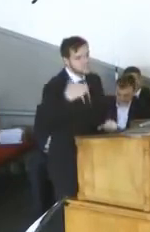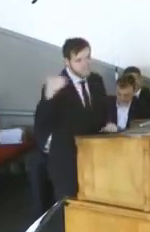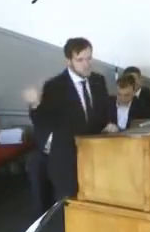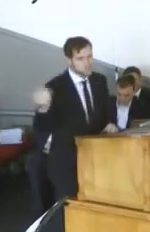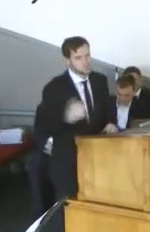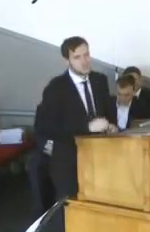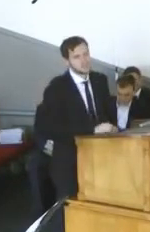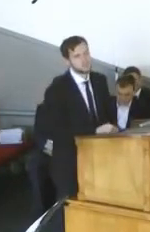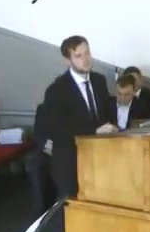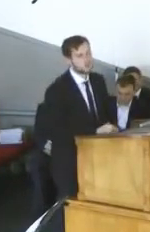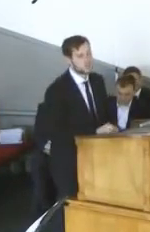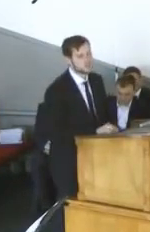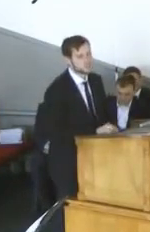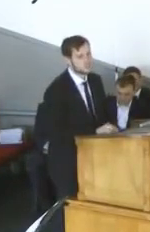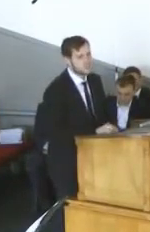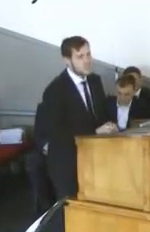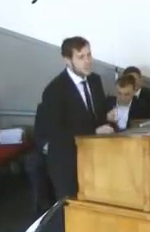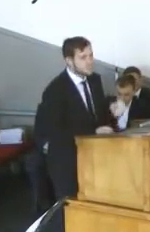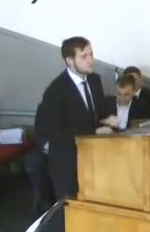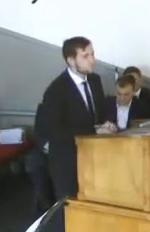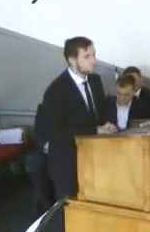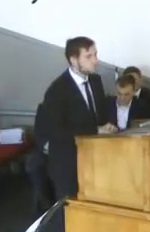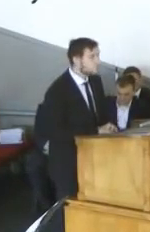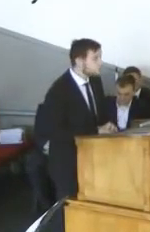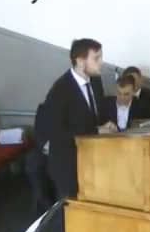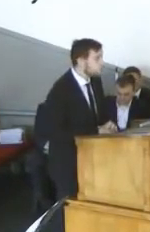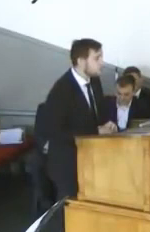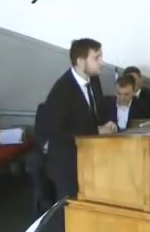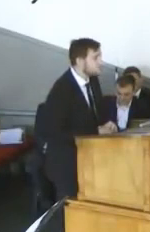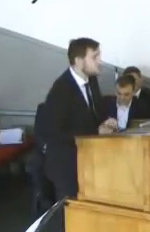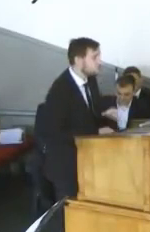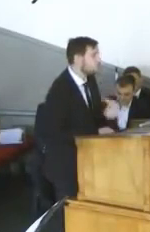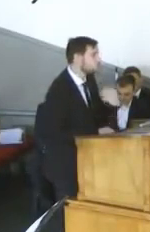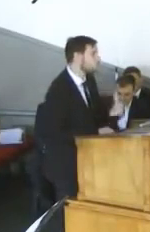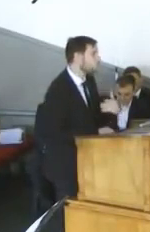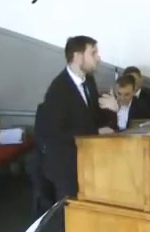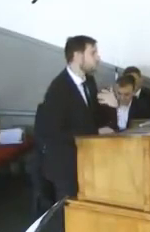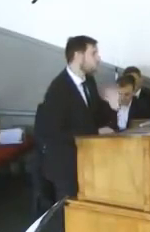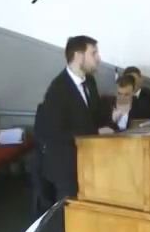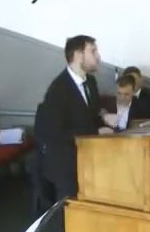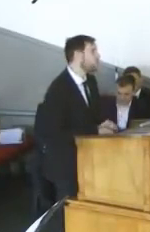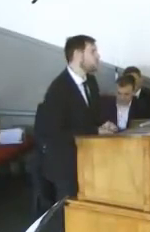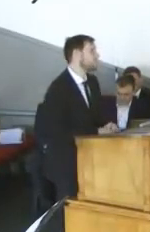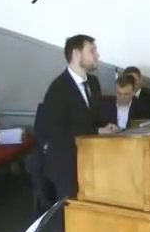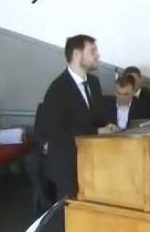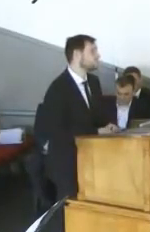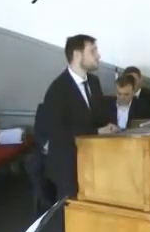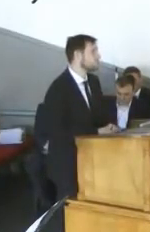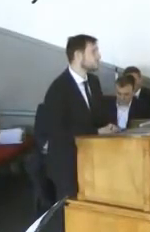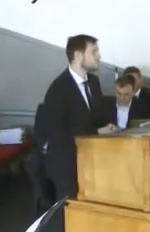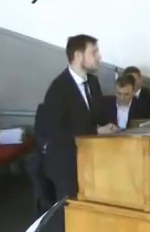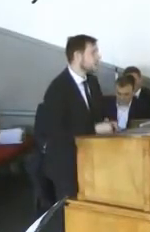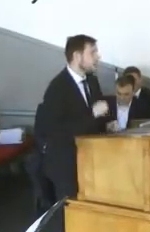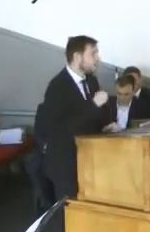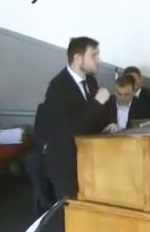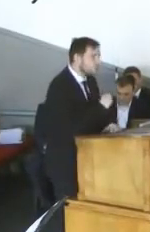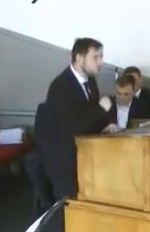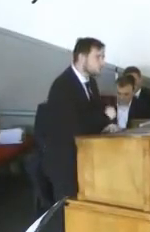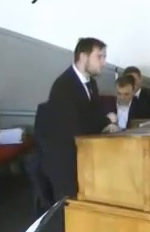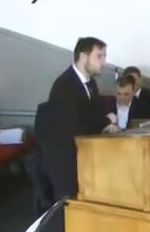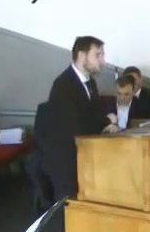не знаємо, що далі відбувається. Але ми можемо бути впевнені, що Господь опікується над цим процесом, і